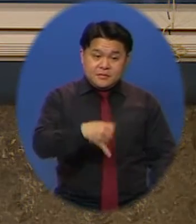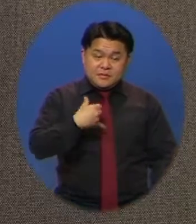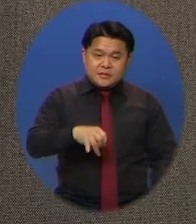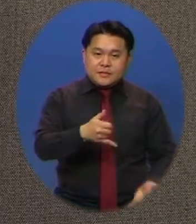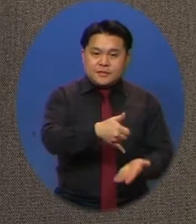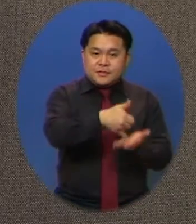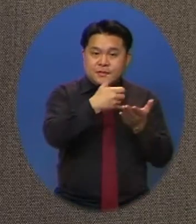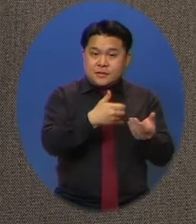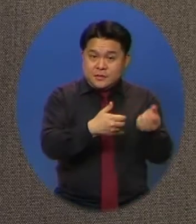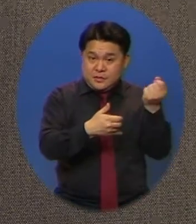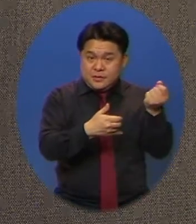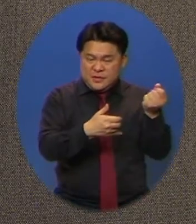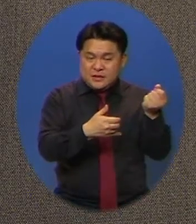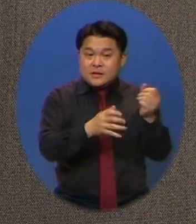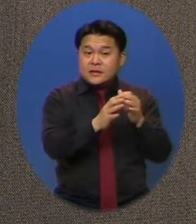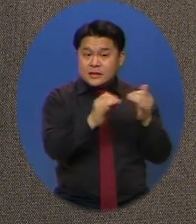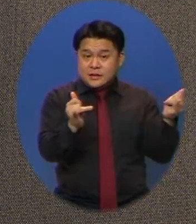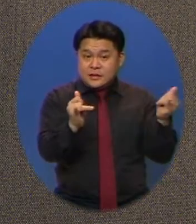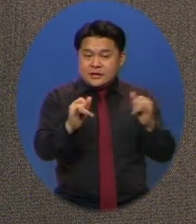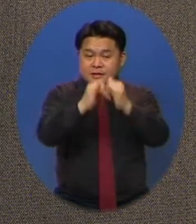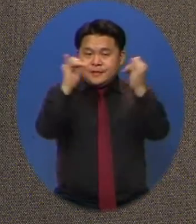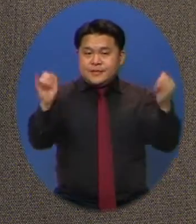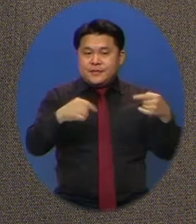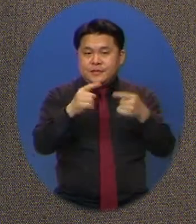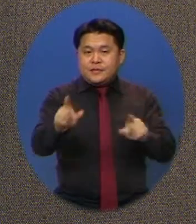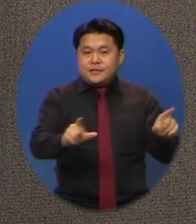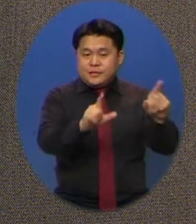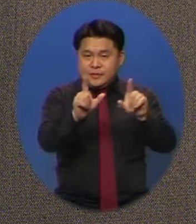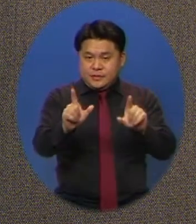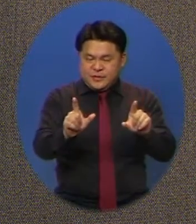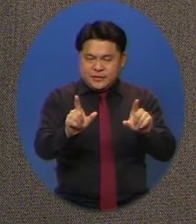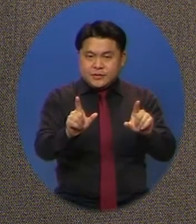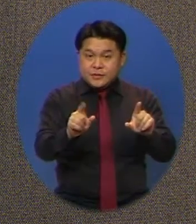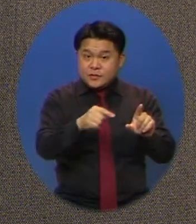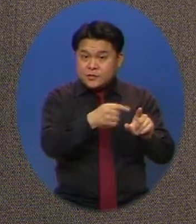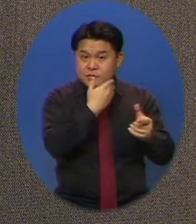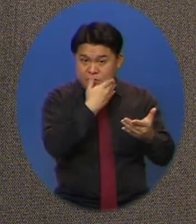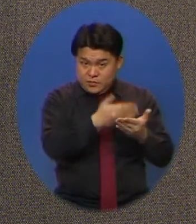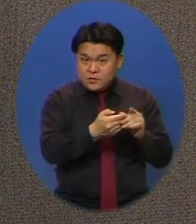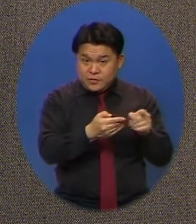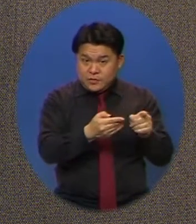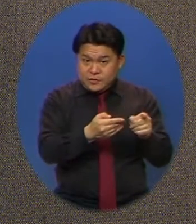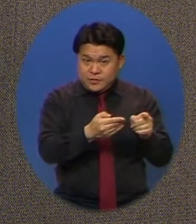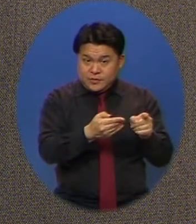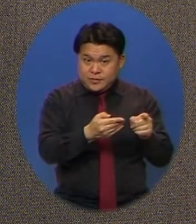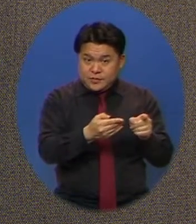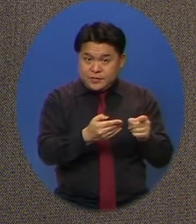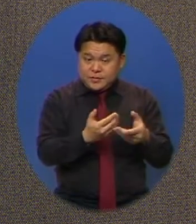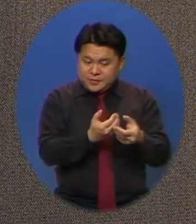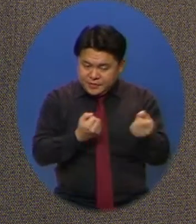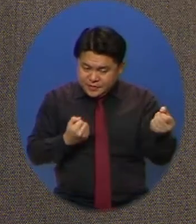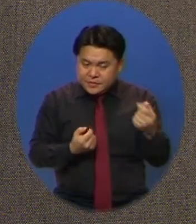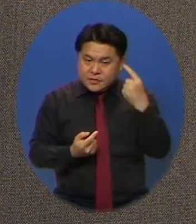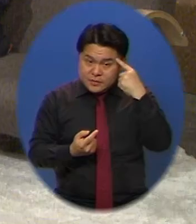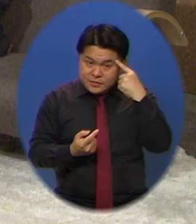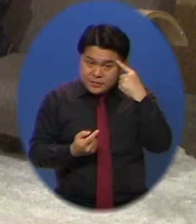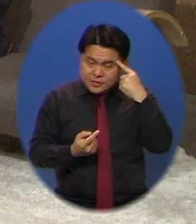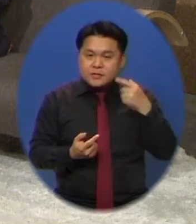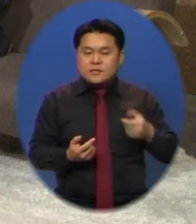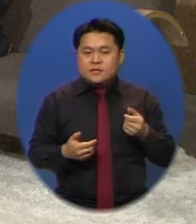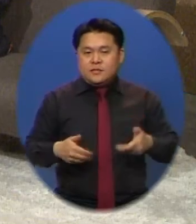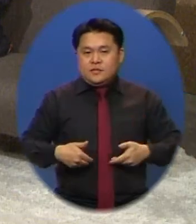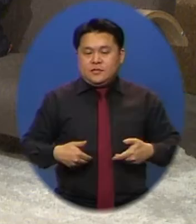한 인격체로서 사회를 살아가는 그런 중요한 입장으로 좀 생각을 바꿔주셔야 될 것 같고요.